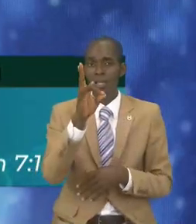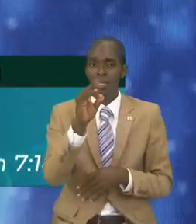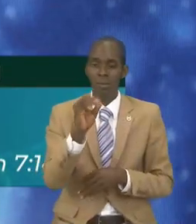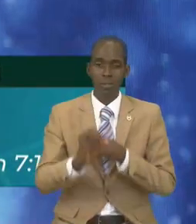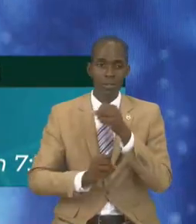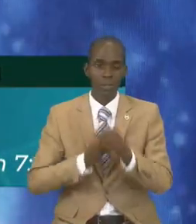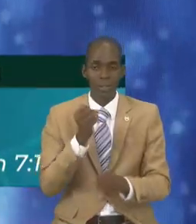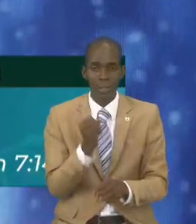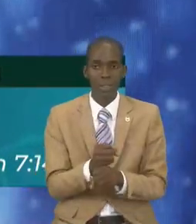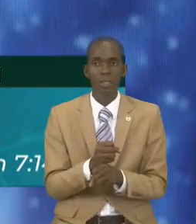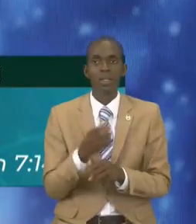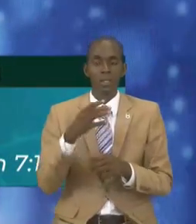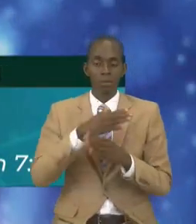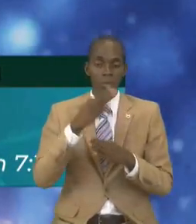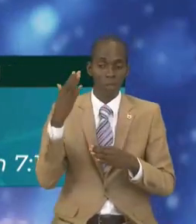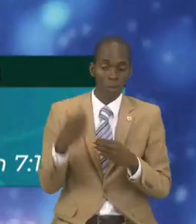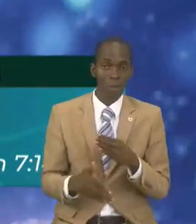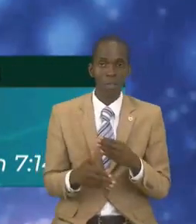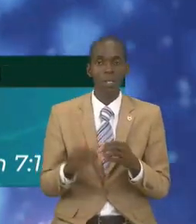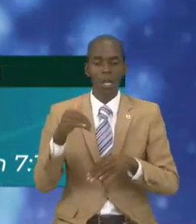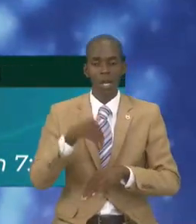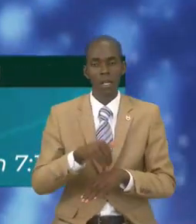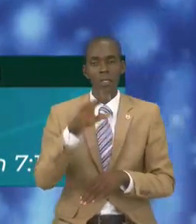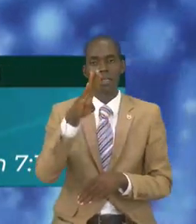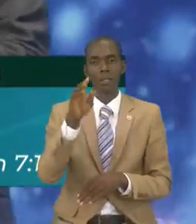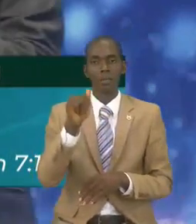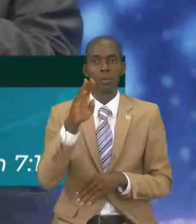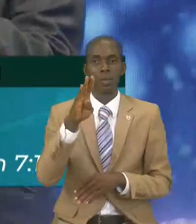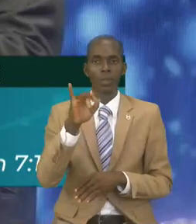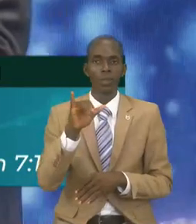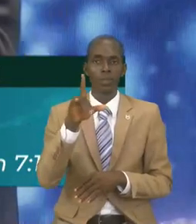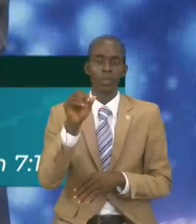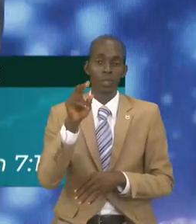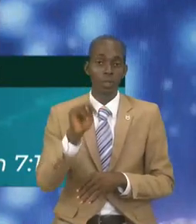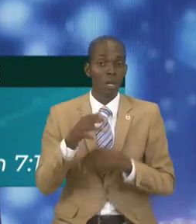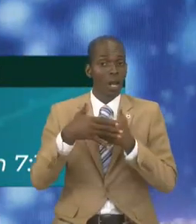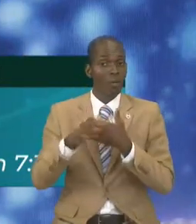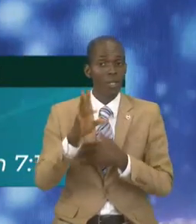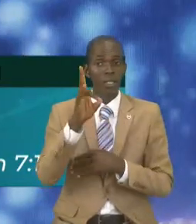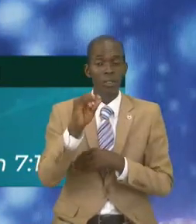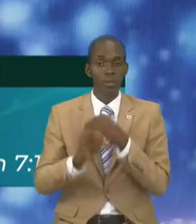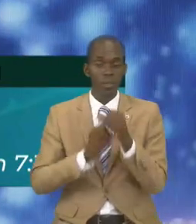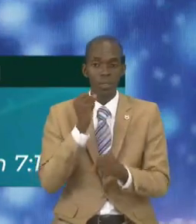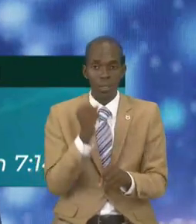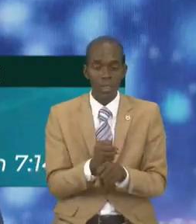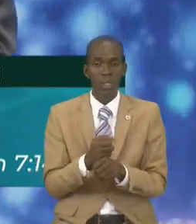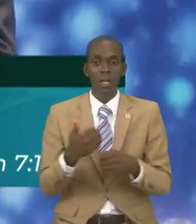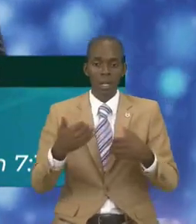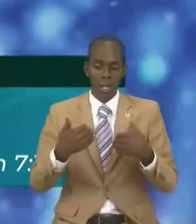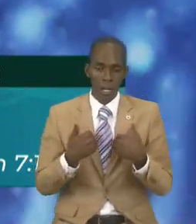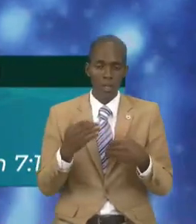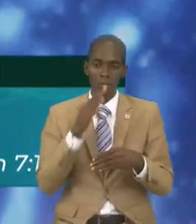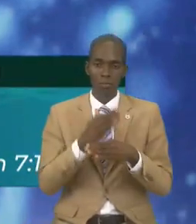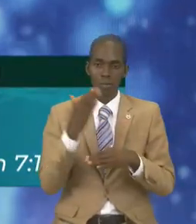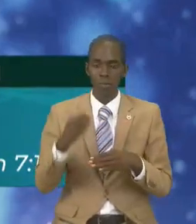ans seront écoulés pour Babylone, après que 70 ans seront à écouler